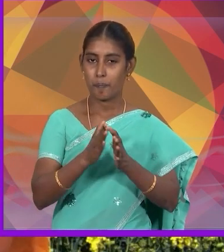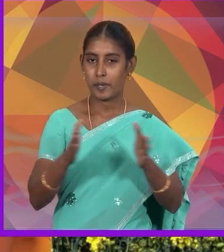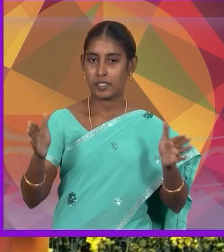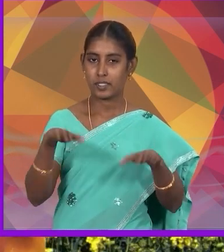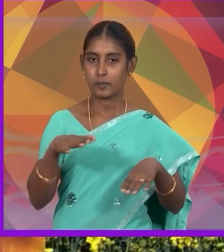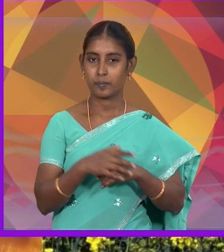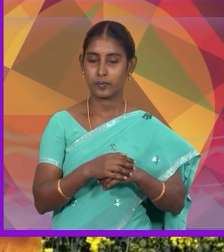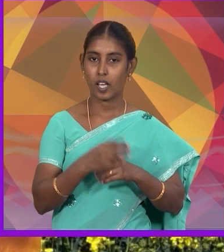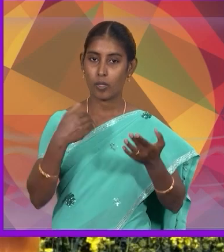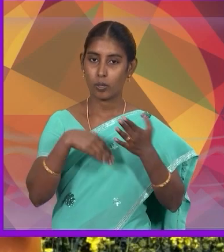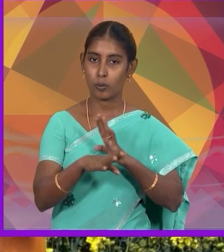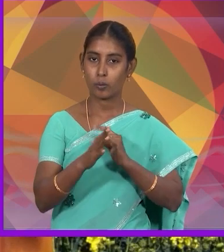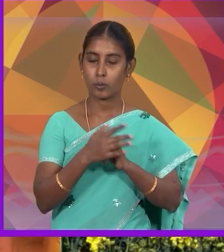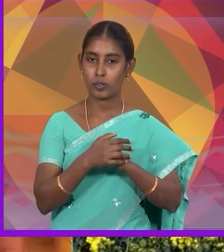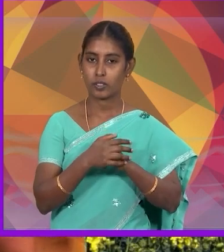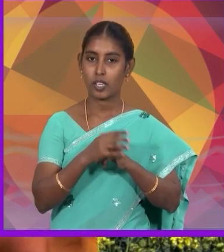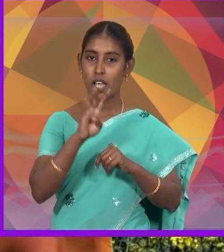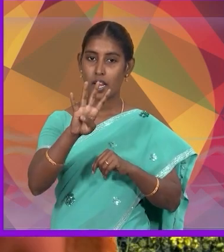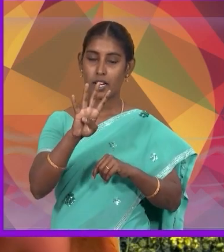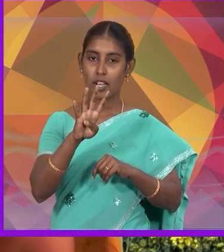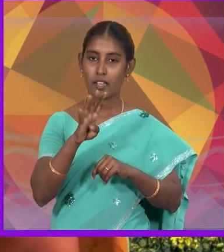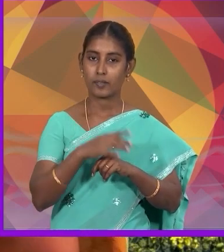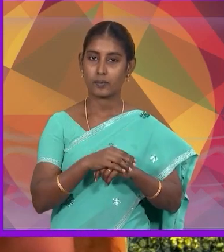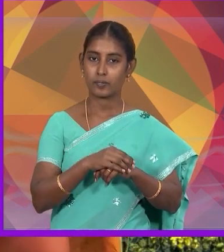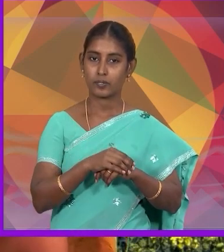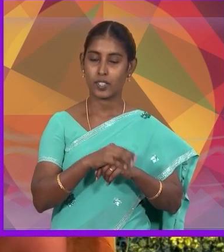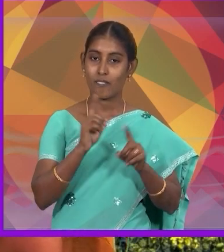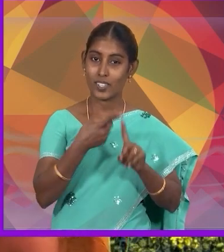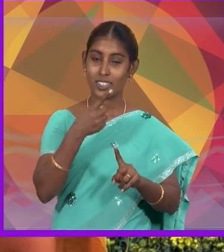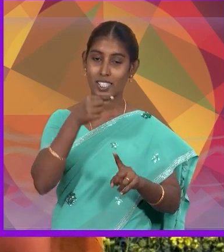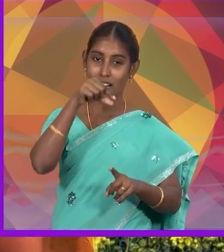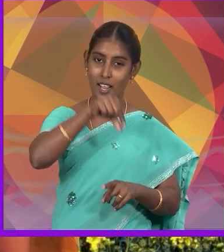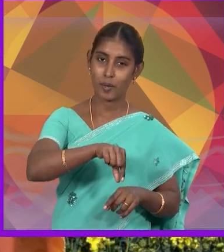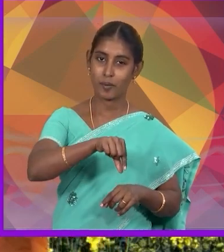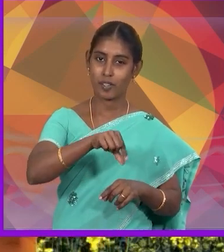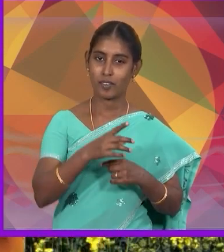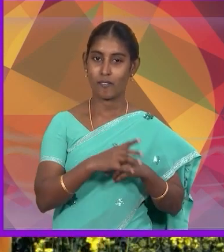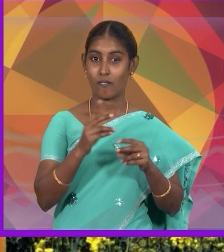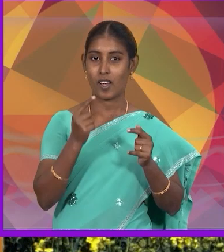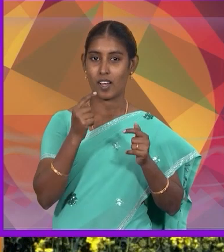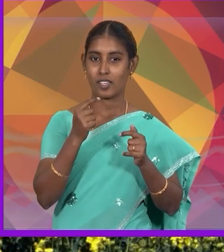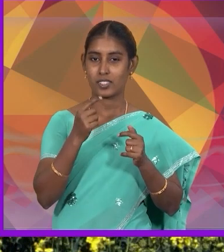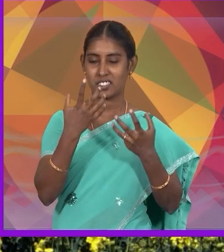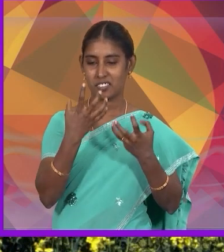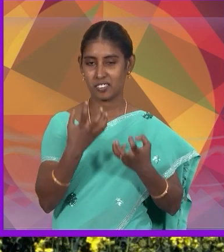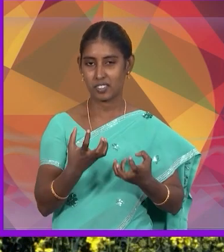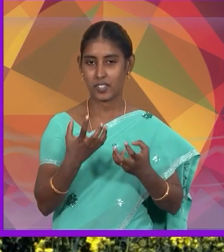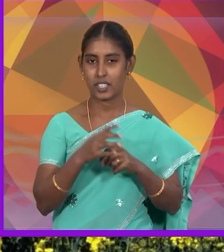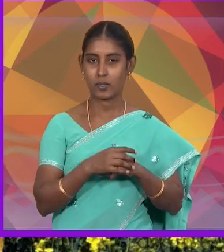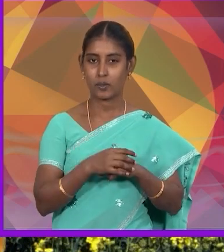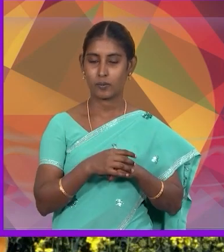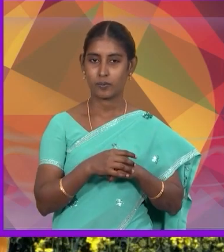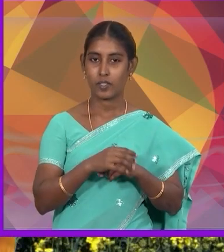பிரிச்சிருப்பாங்க. அதுல நாலு நாளா வளருதுமா, முதல்ல நட்டக்கூடிய பயிருங்க முதல்ல வாடிடும்,